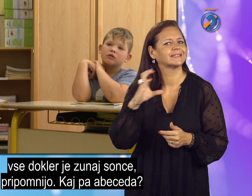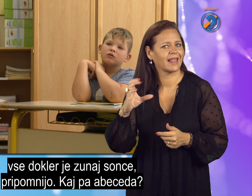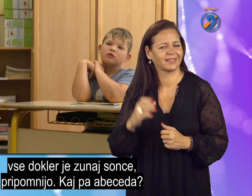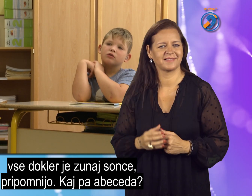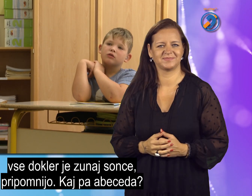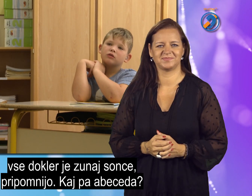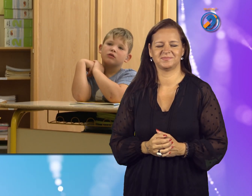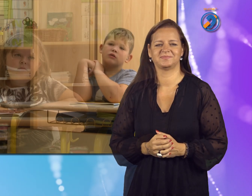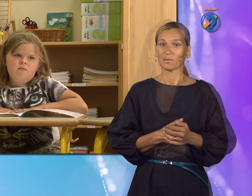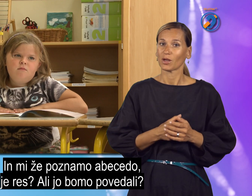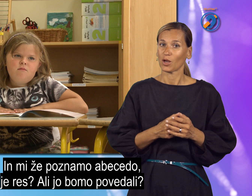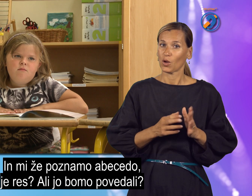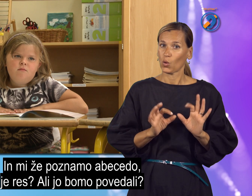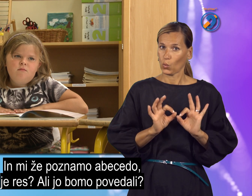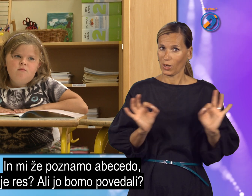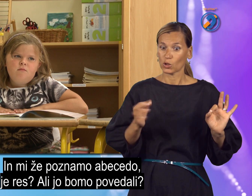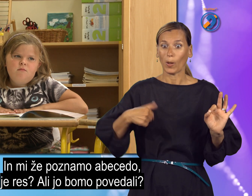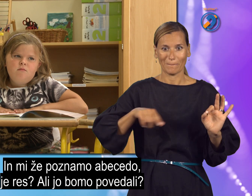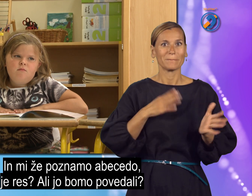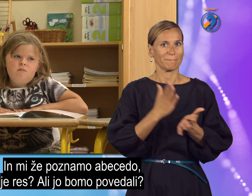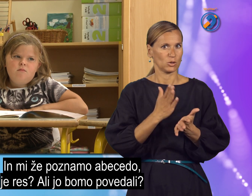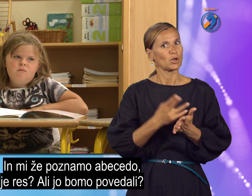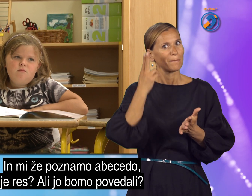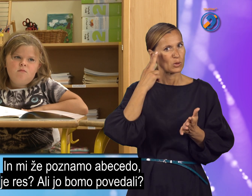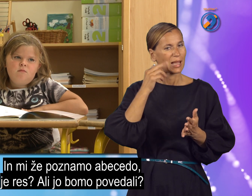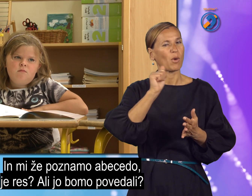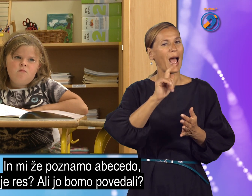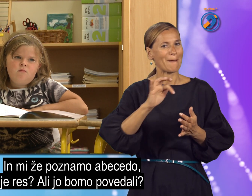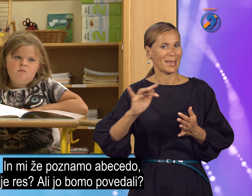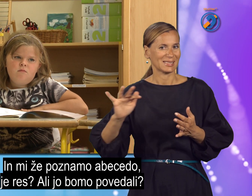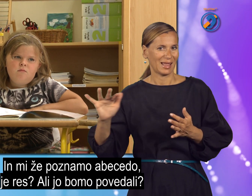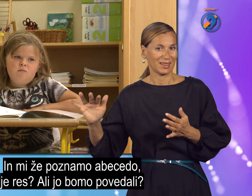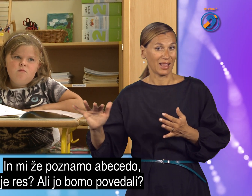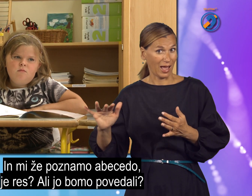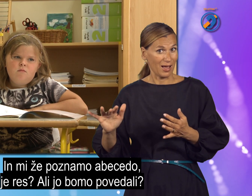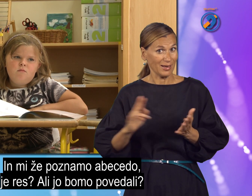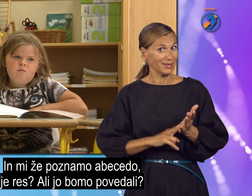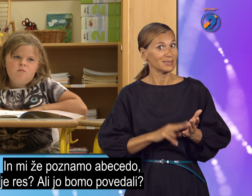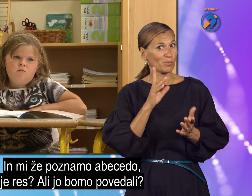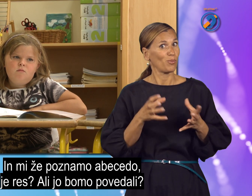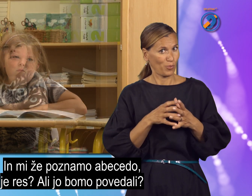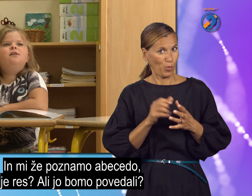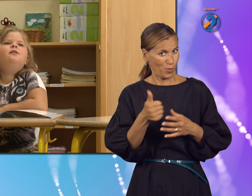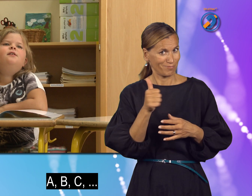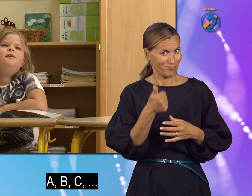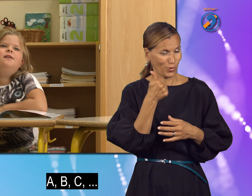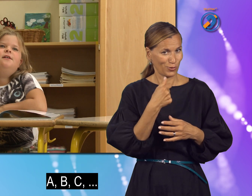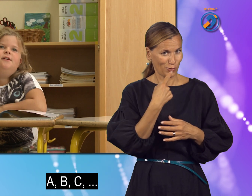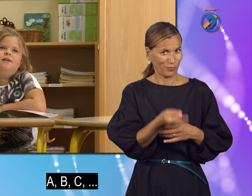pa abeceda? In mi že poznamo abecedo. Je res? Aj bomo povedali?